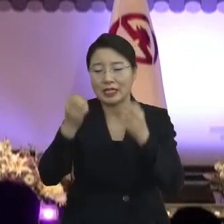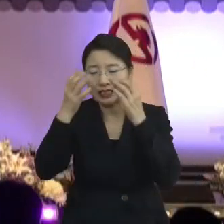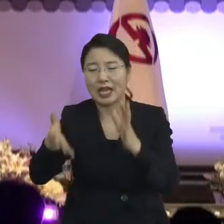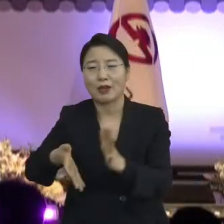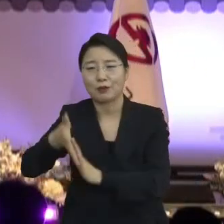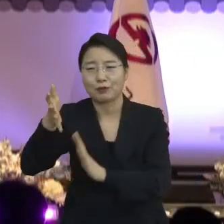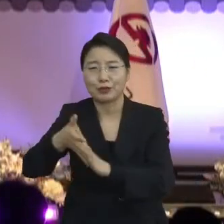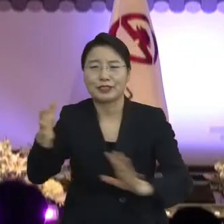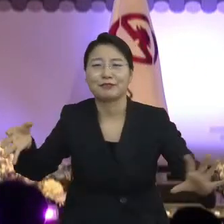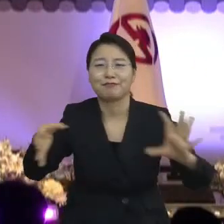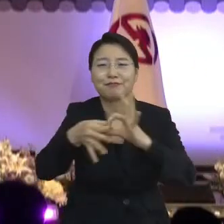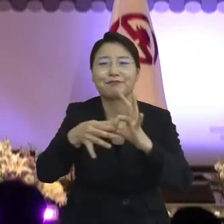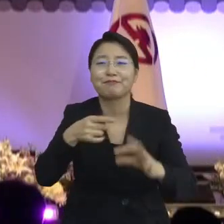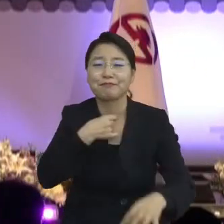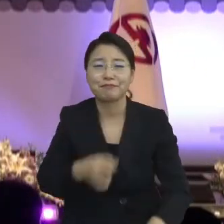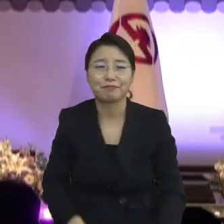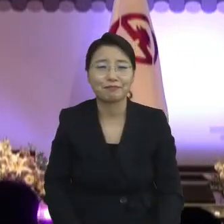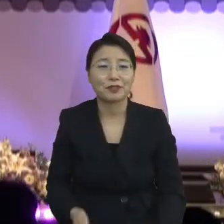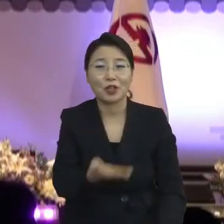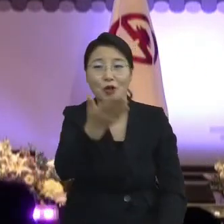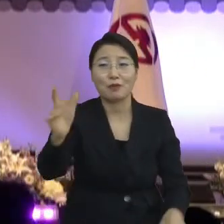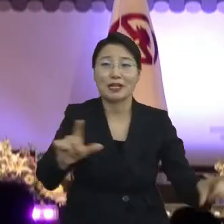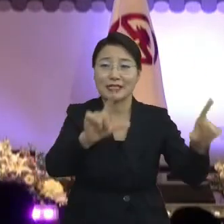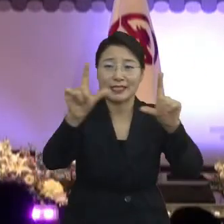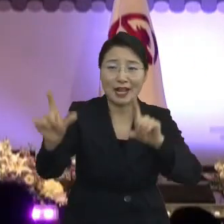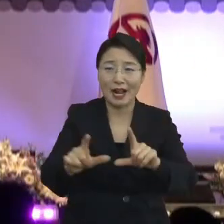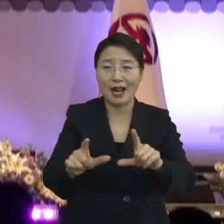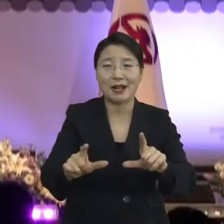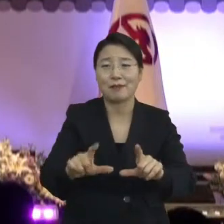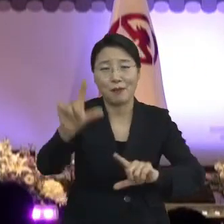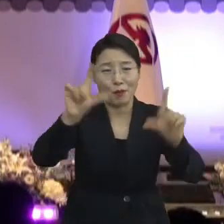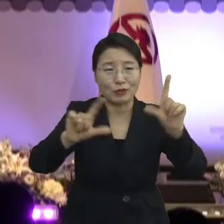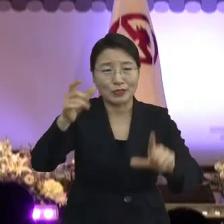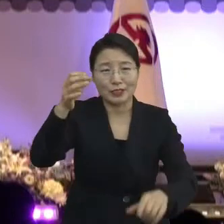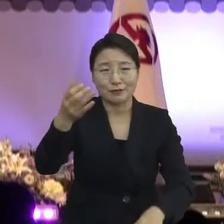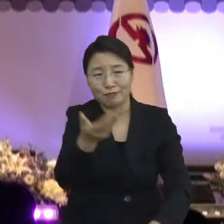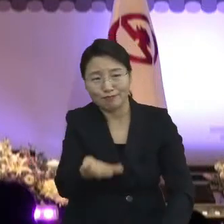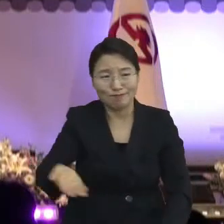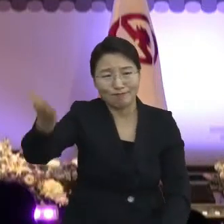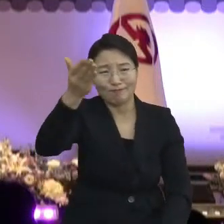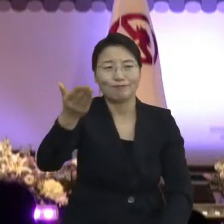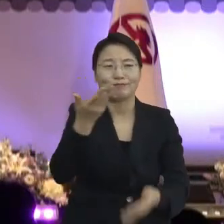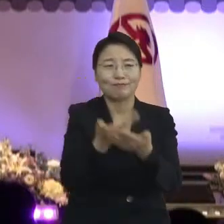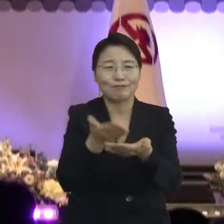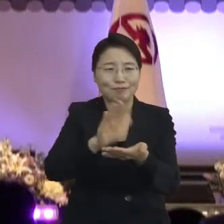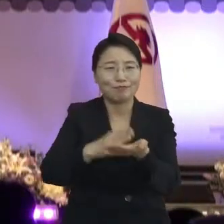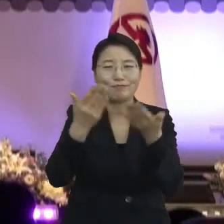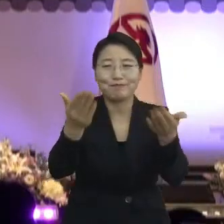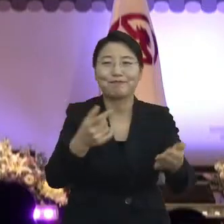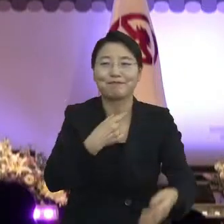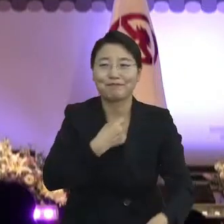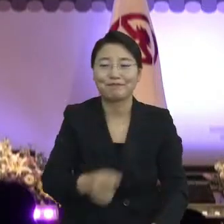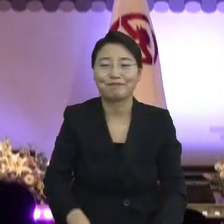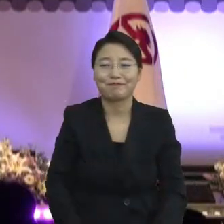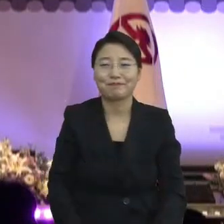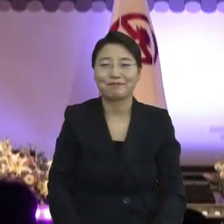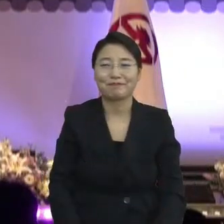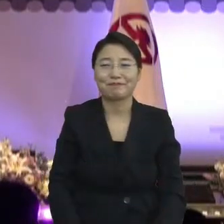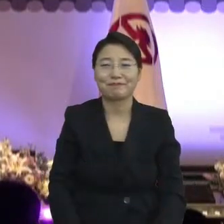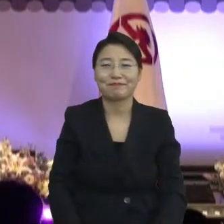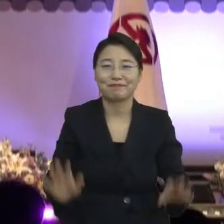도시입니다. 주민 여러분의 삶의 질을 확실히 개선시키겠습니다.